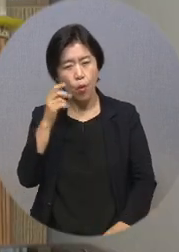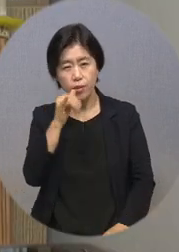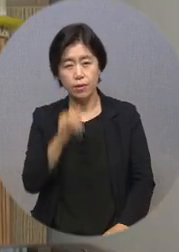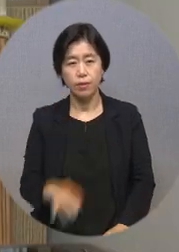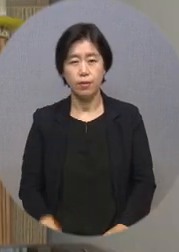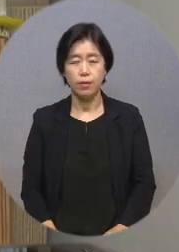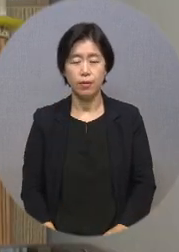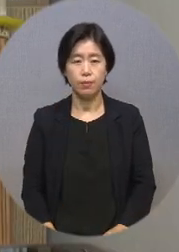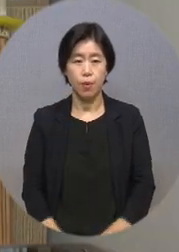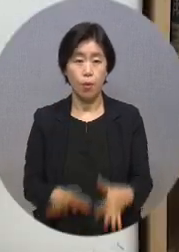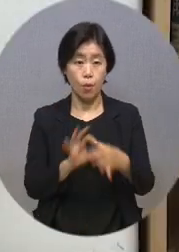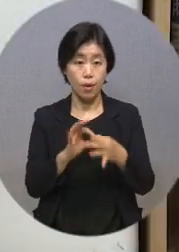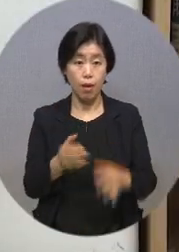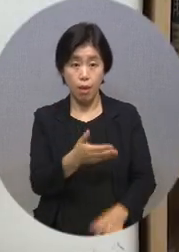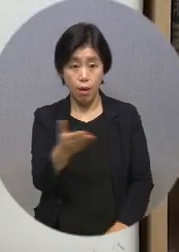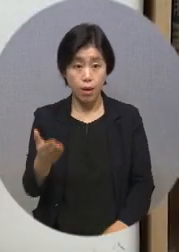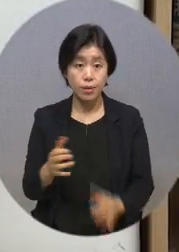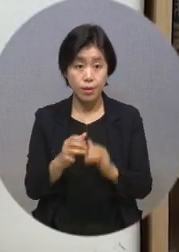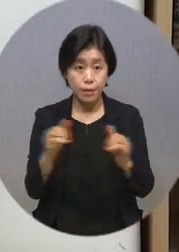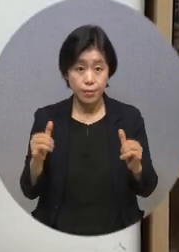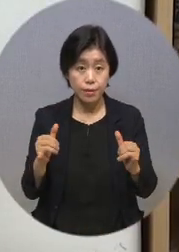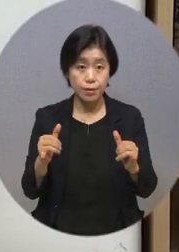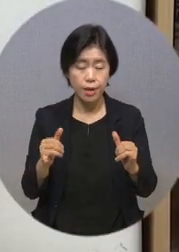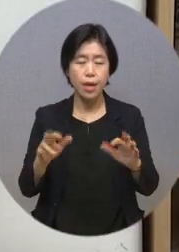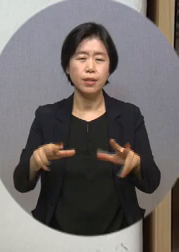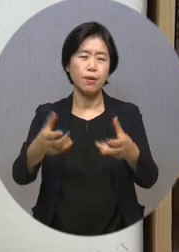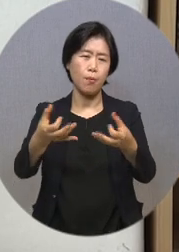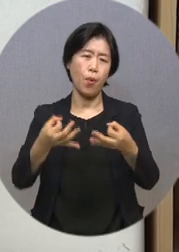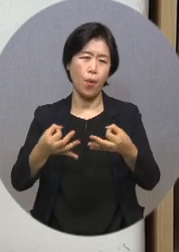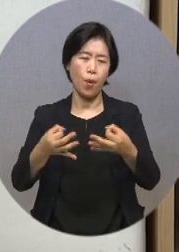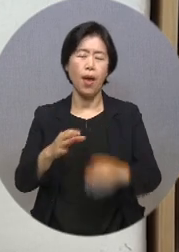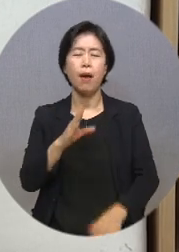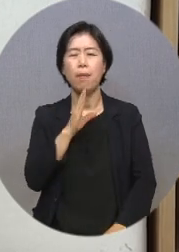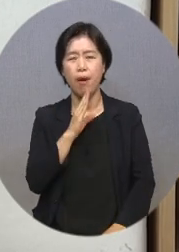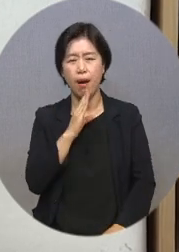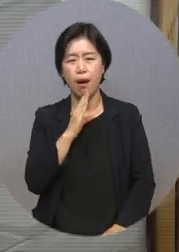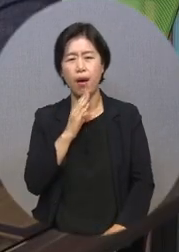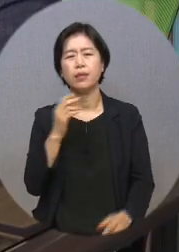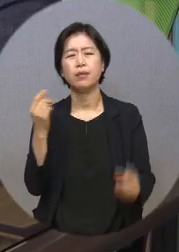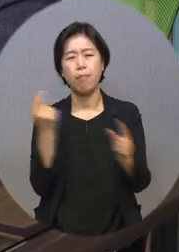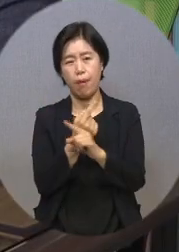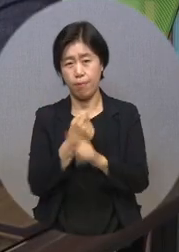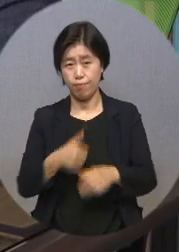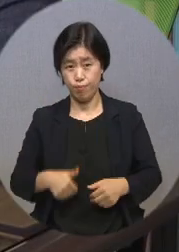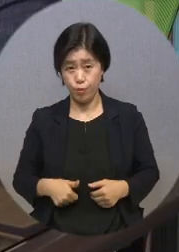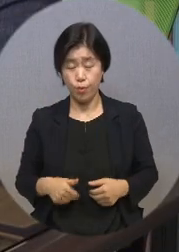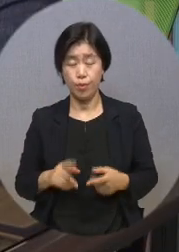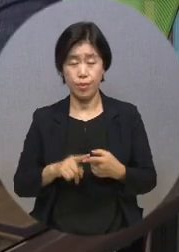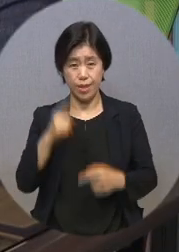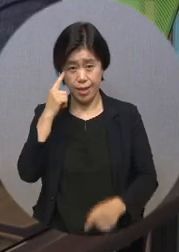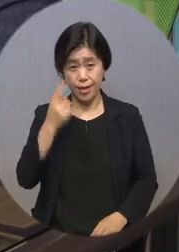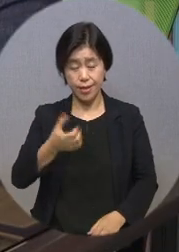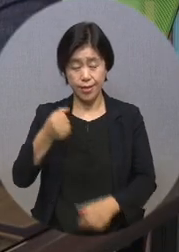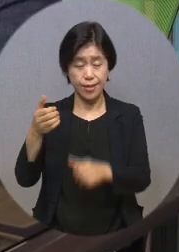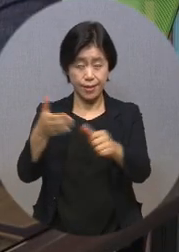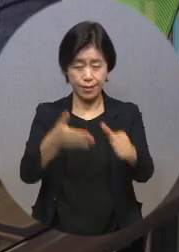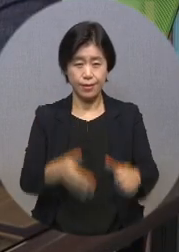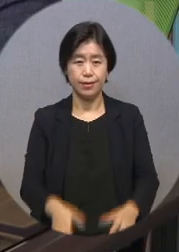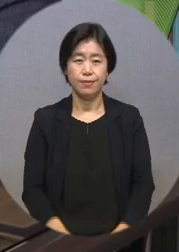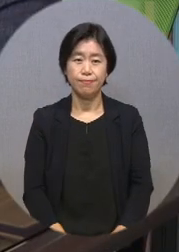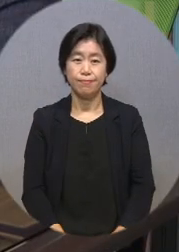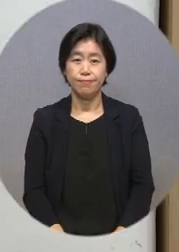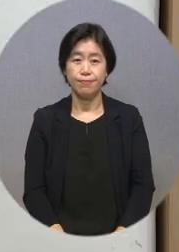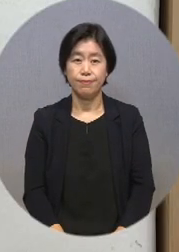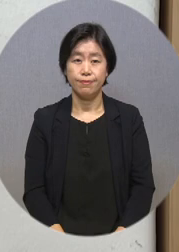분들도 들으시면서 맞다, 다시 한번 나서봐야겠다 이런 생각을 좀 해주셨으면 하는 바람